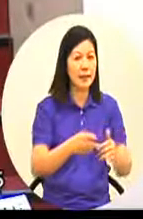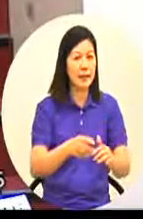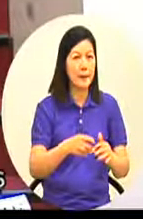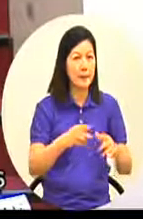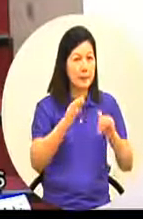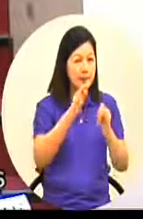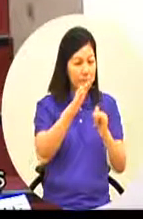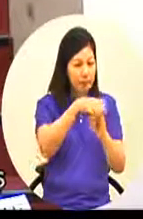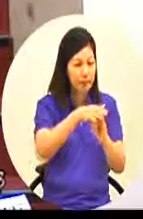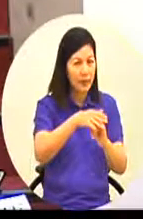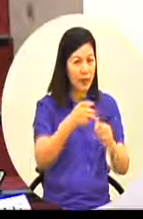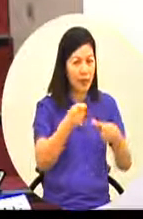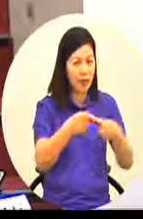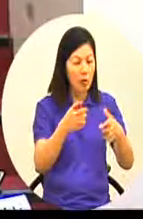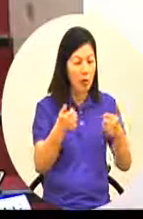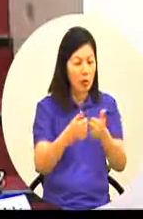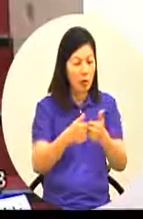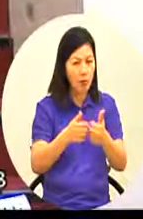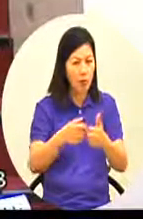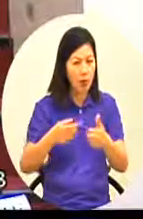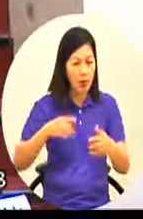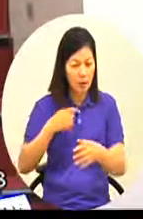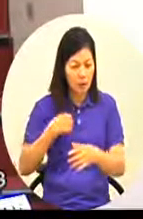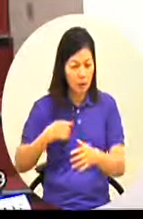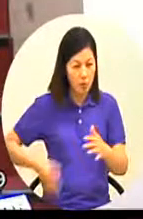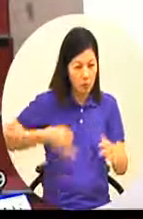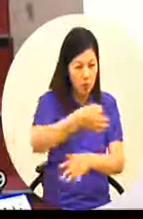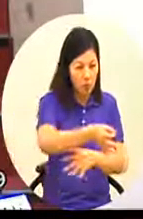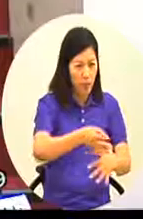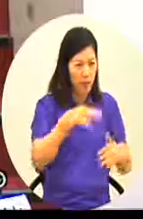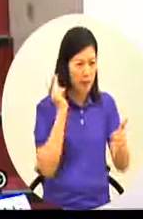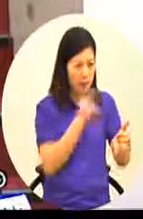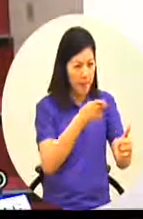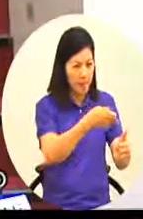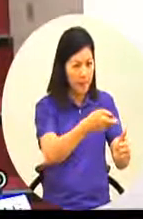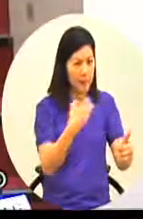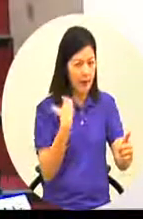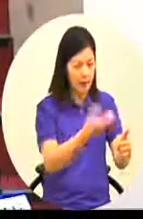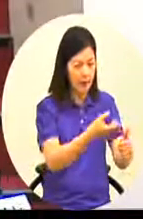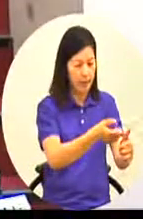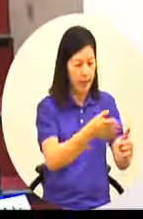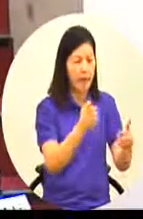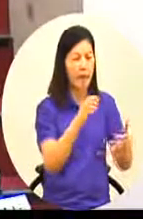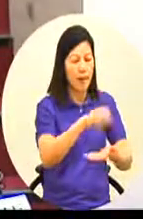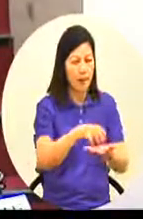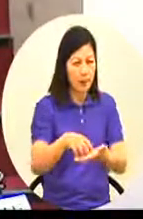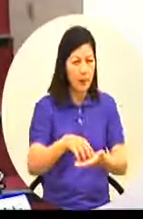课程，啊，钱是咱出的，啊，但是咱是委托工会来帮咱办，所以这个部分阮是有在做的。